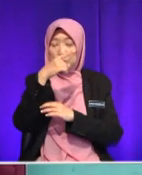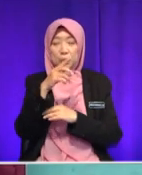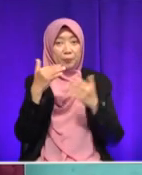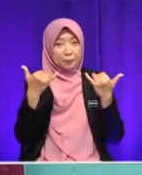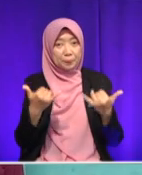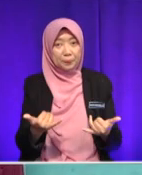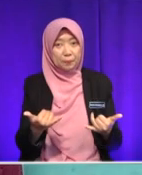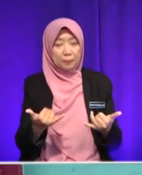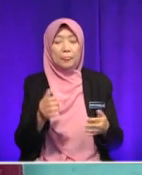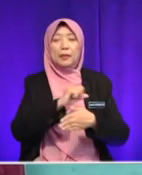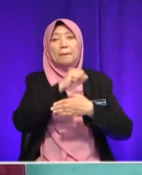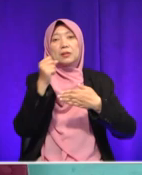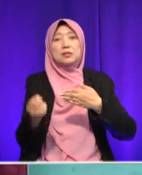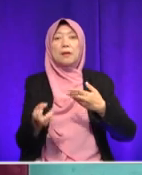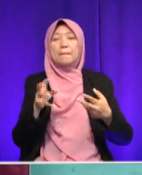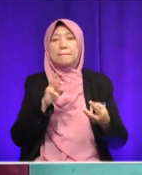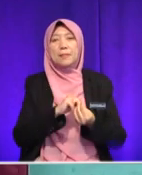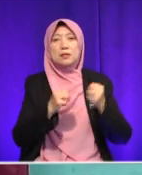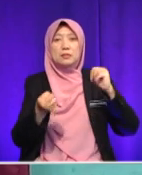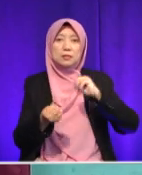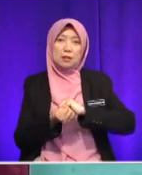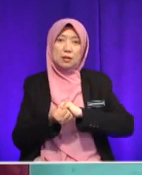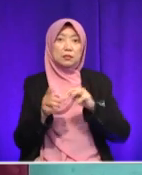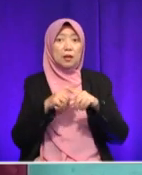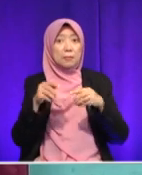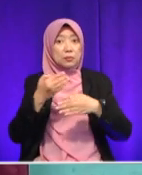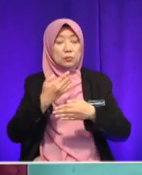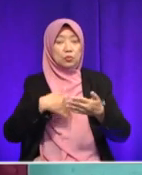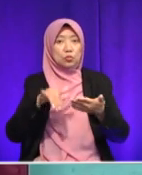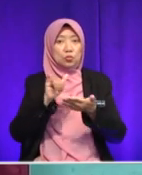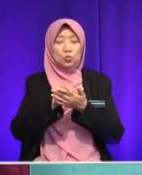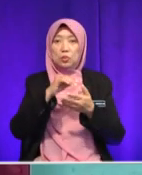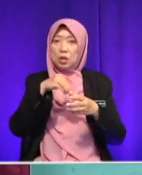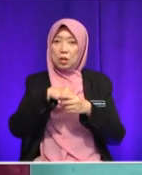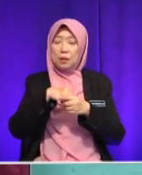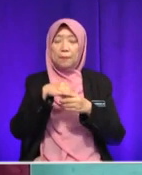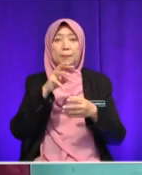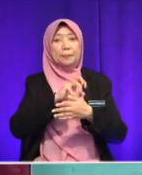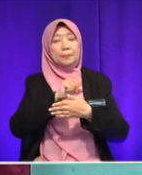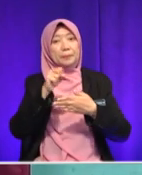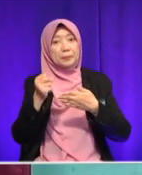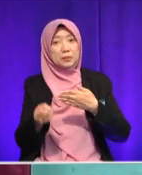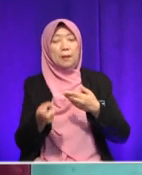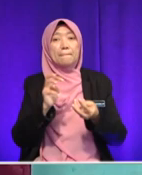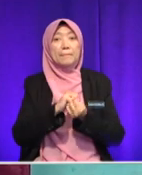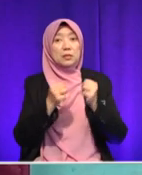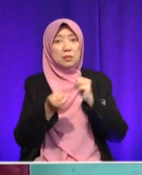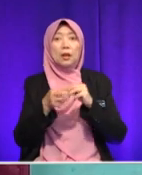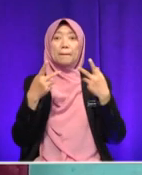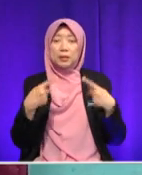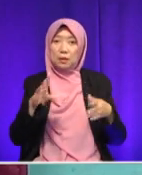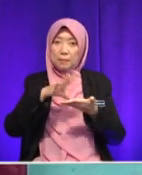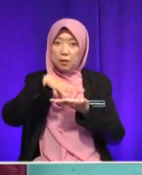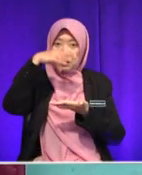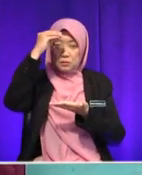akan buat penyelesaian masalah. Baik. Okay, tetapi sebelum itu, dalam penyelesaian masalah, anda pernah belajar semasa